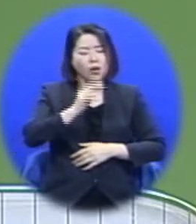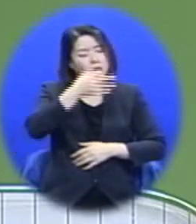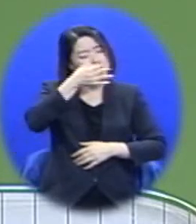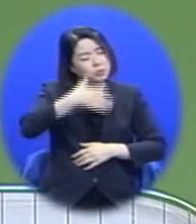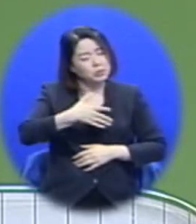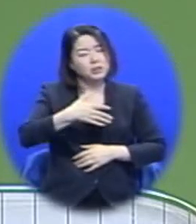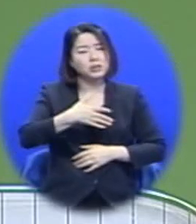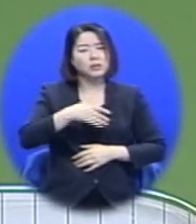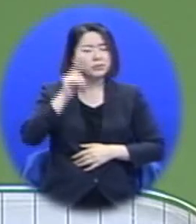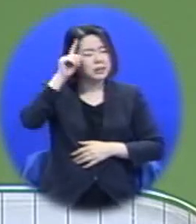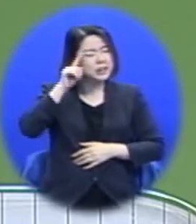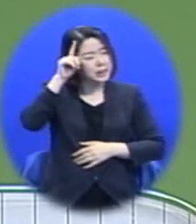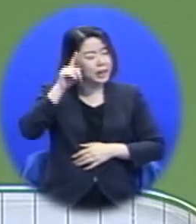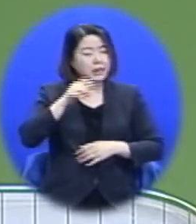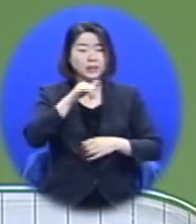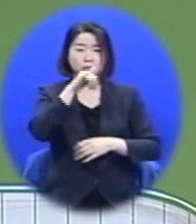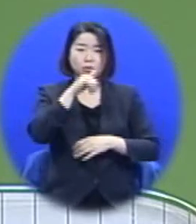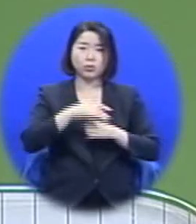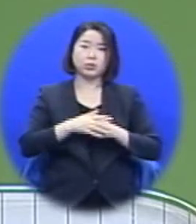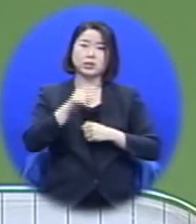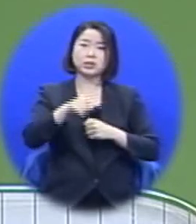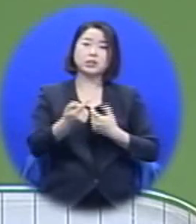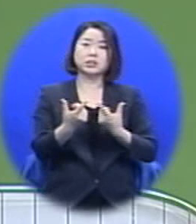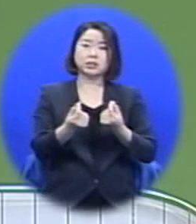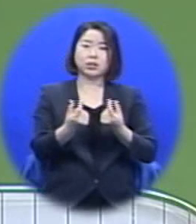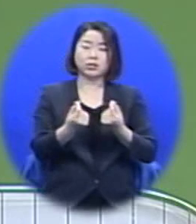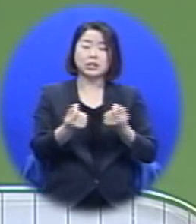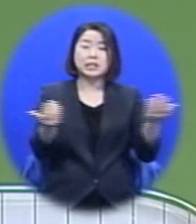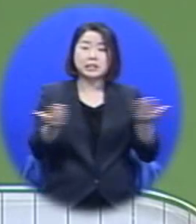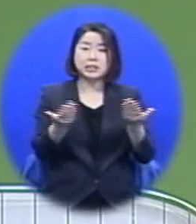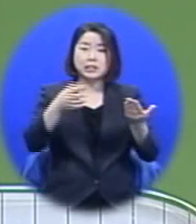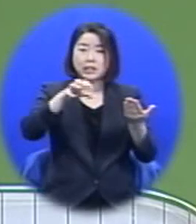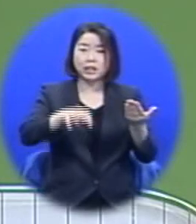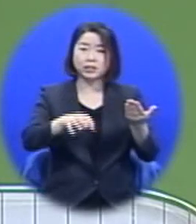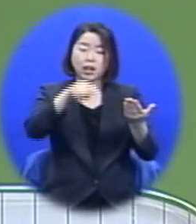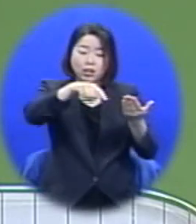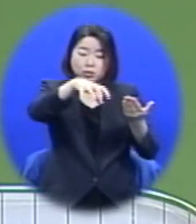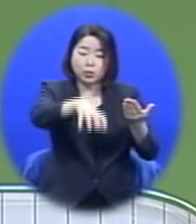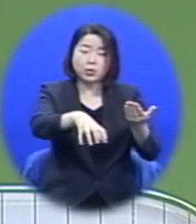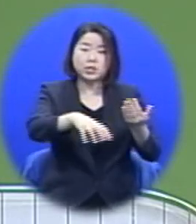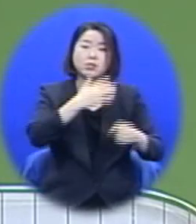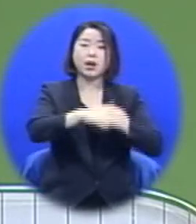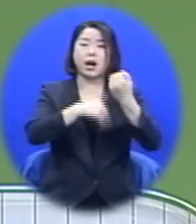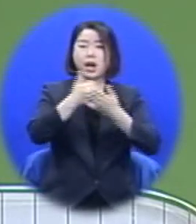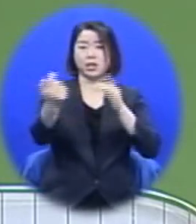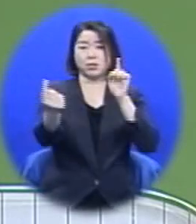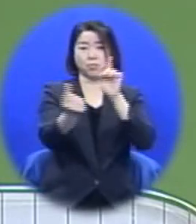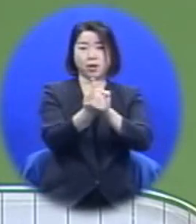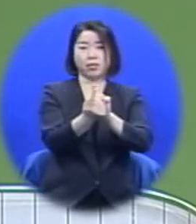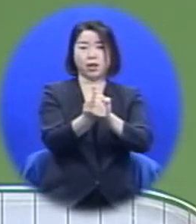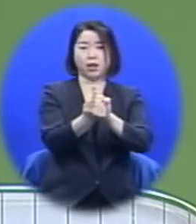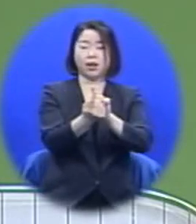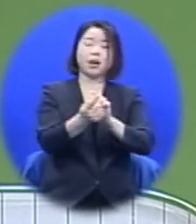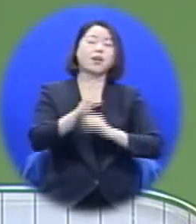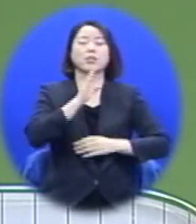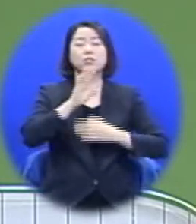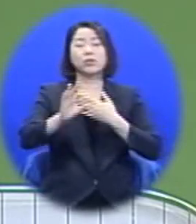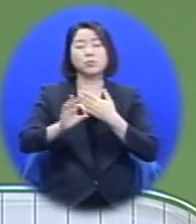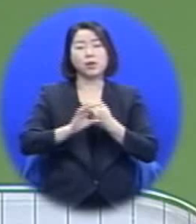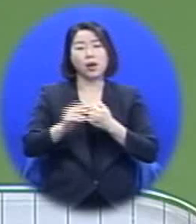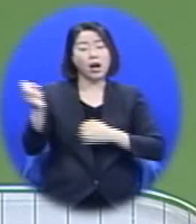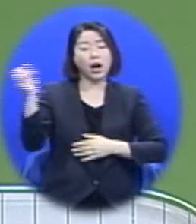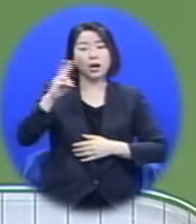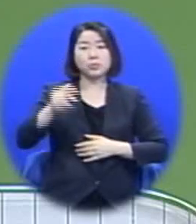하고 짜증만 나고 그러던 직장 인데 거기서 하나님을 만났습니다 그러면 갑자기 여러분의